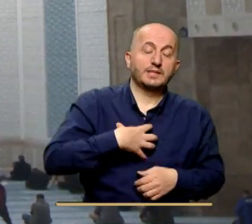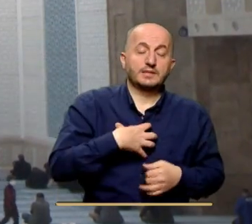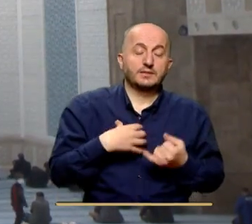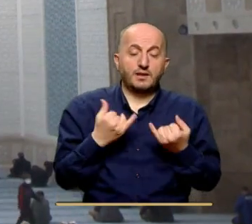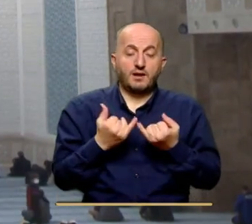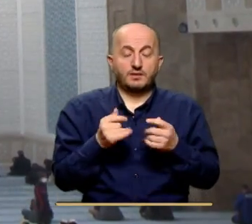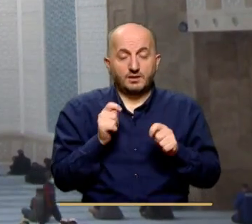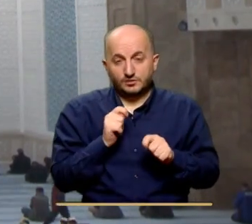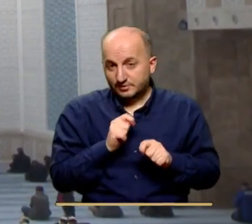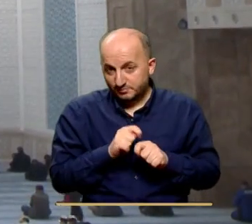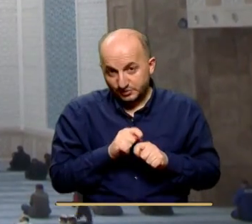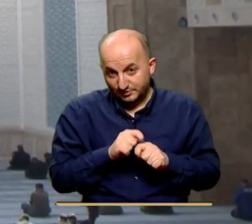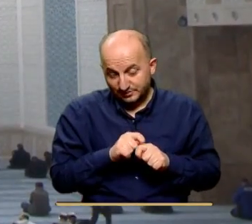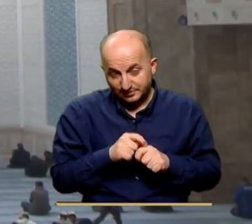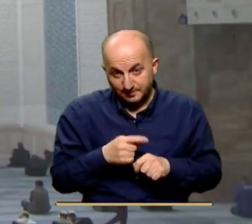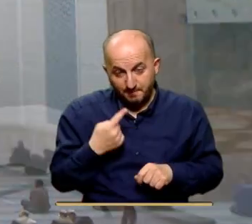kılmıştır. Bakınız,